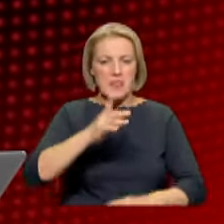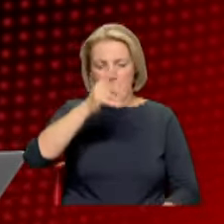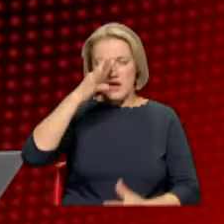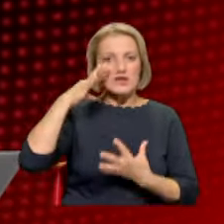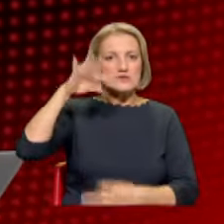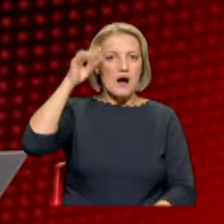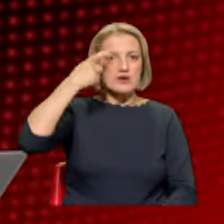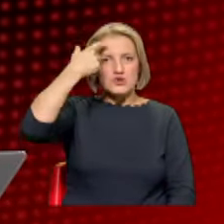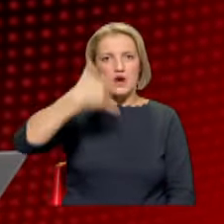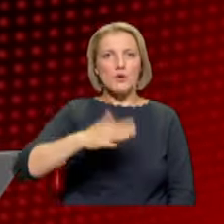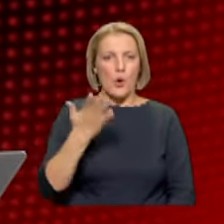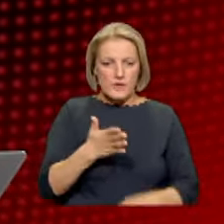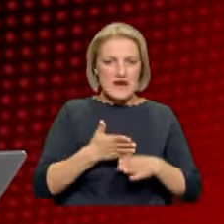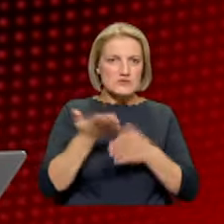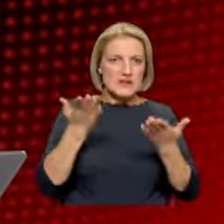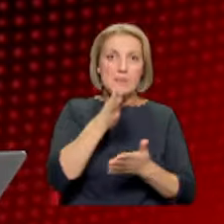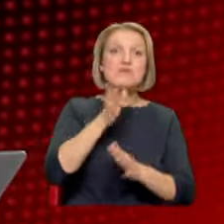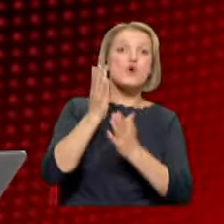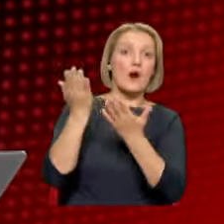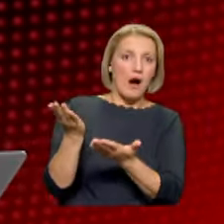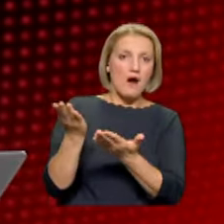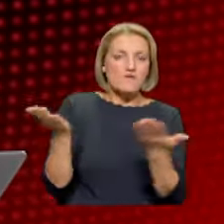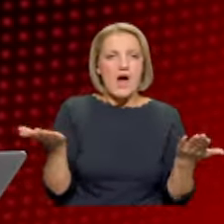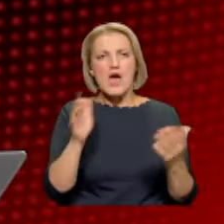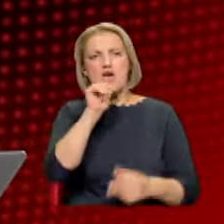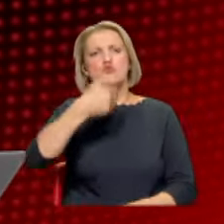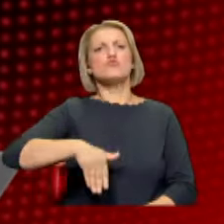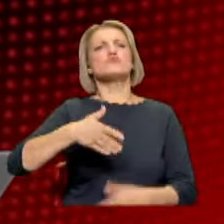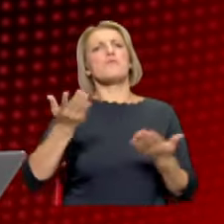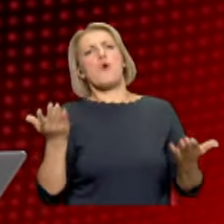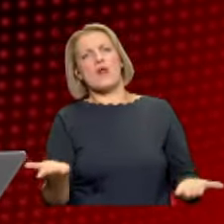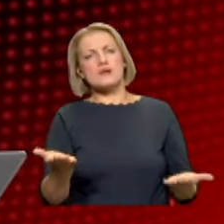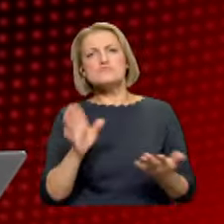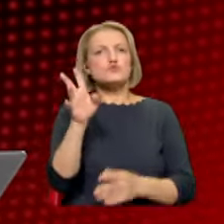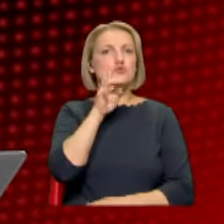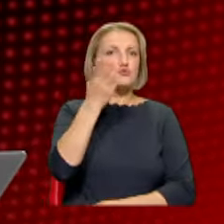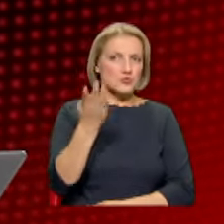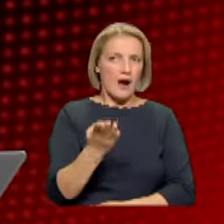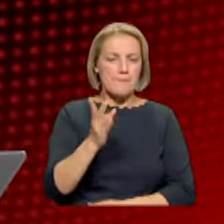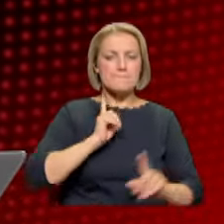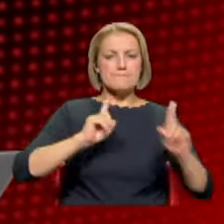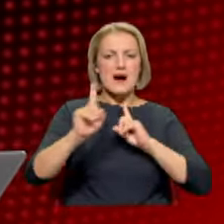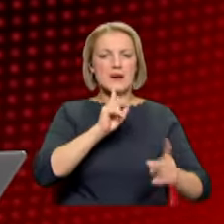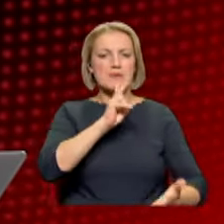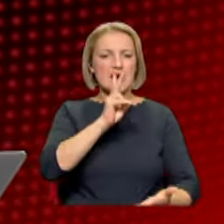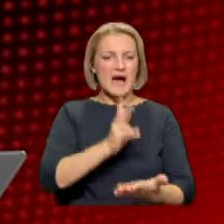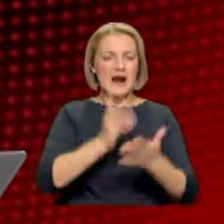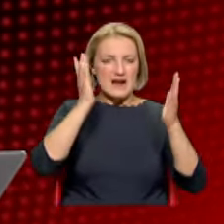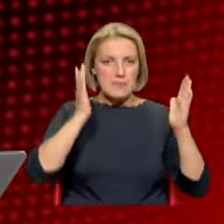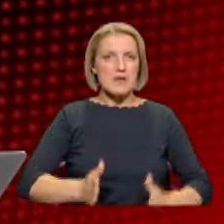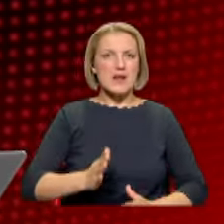şaşkına çeviriyor. Ya gerçekten bilmiyorlar ya da artık hiç umursamıyorlar. Yani sonuçta mahkeme kararlarına